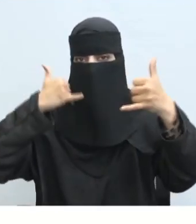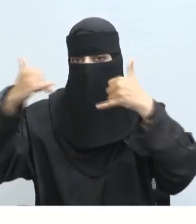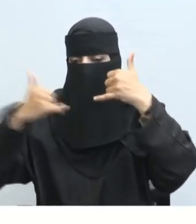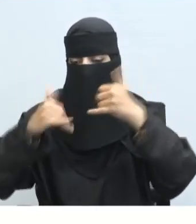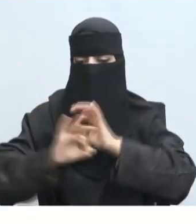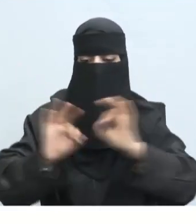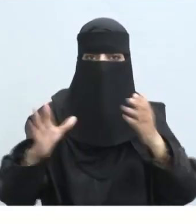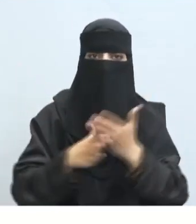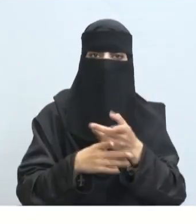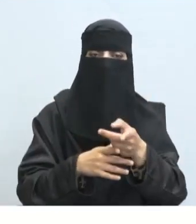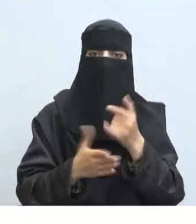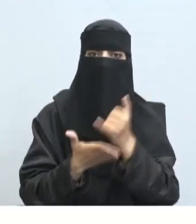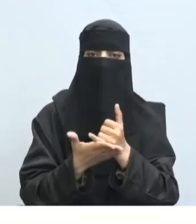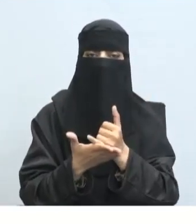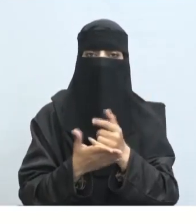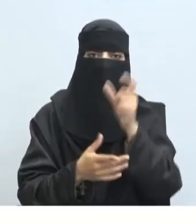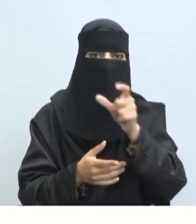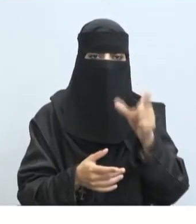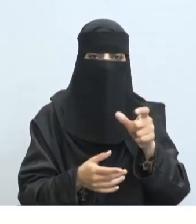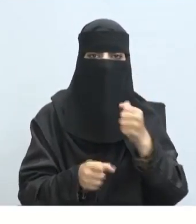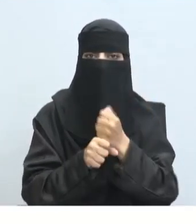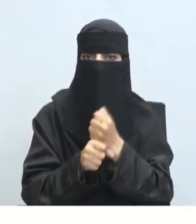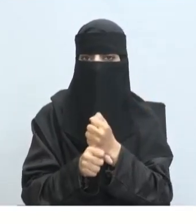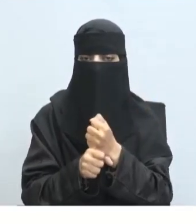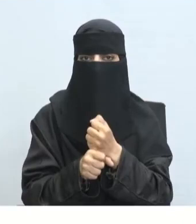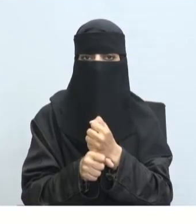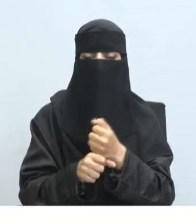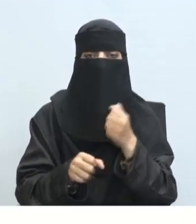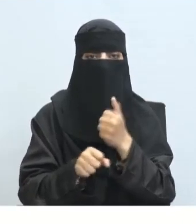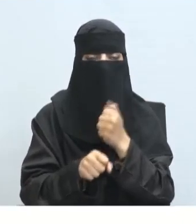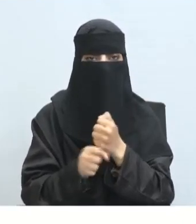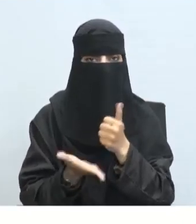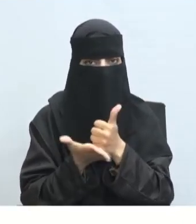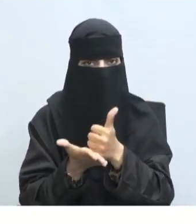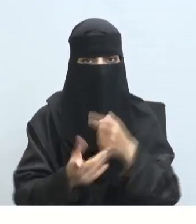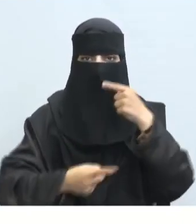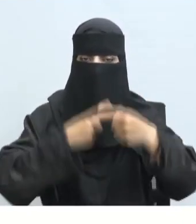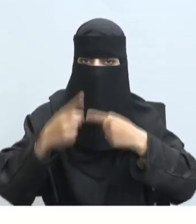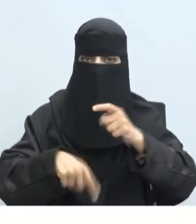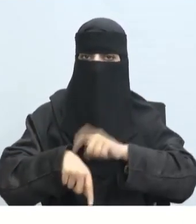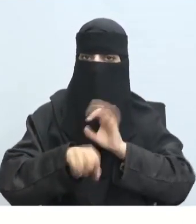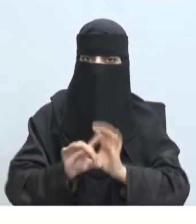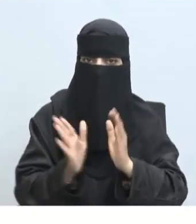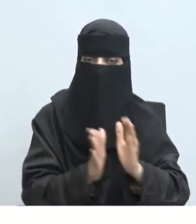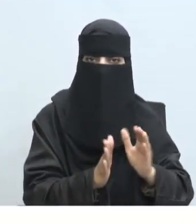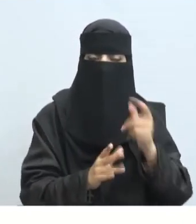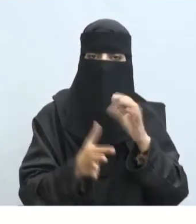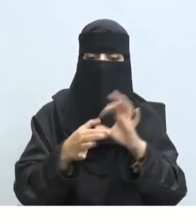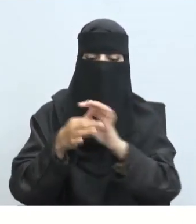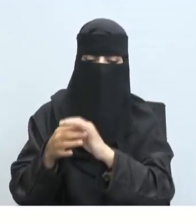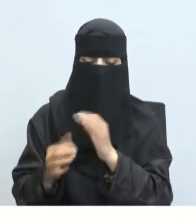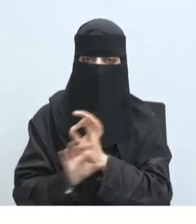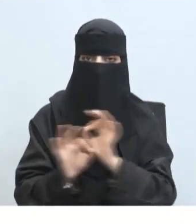الاعضاء او جميع العمال او العاملين سواء متطوعين او دائمين او مؤقتين تتواصل ايضا